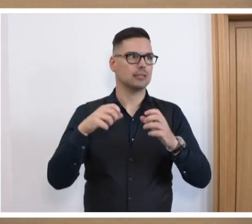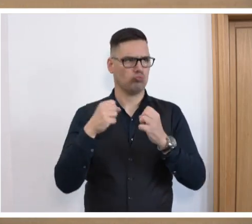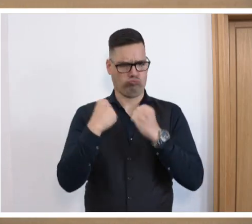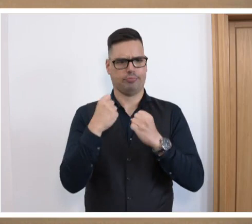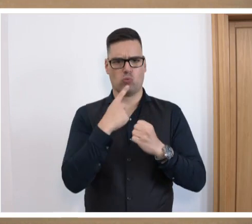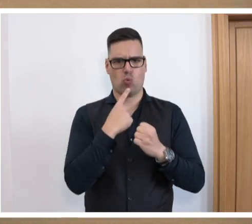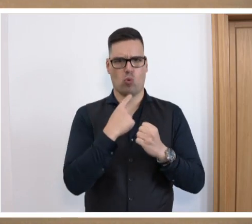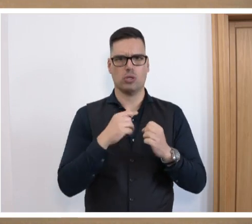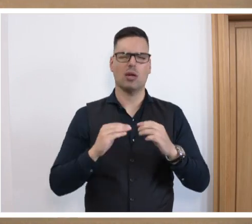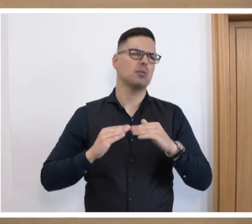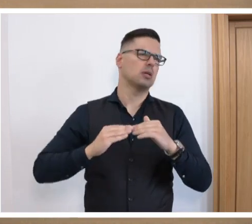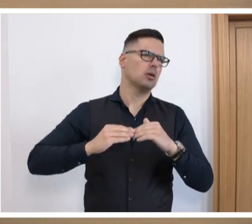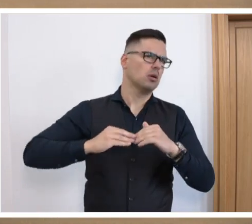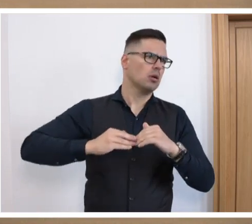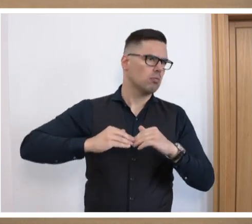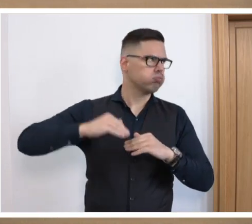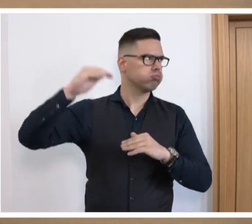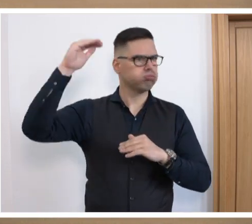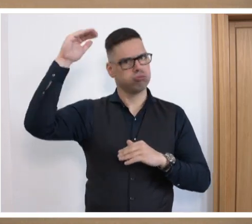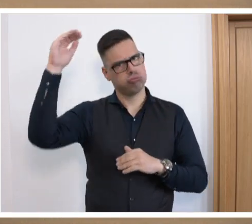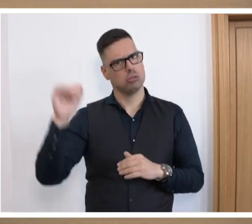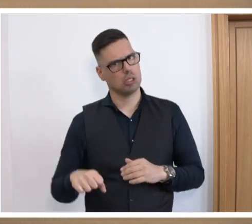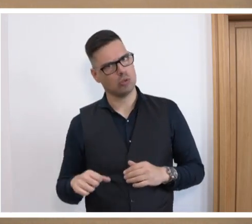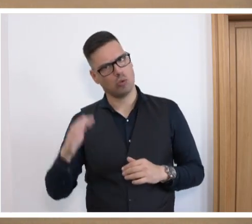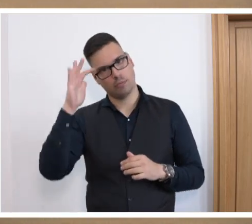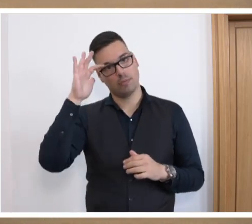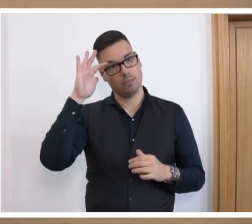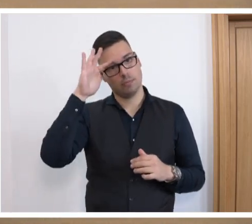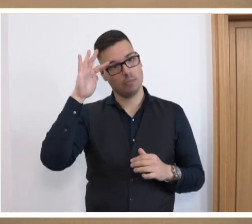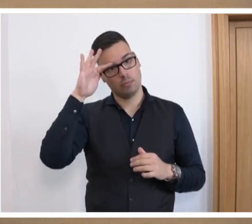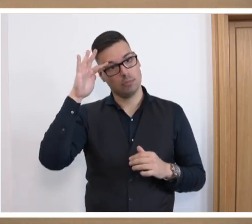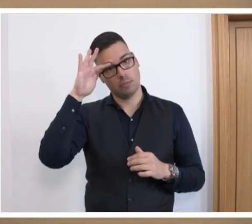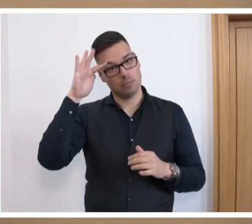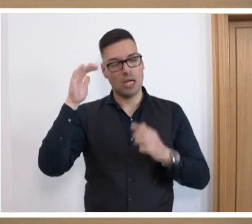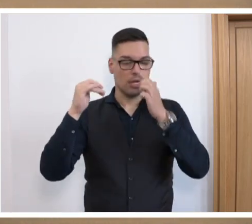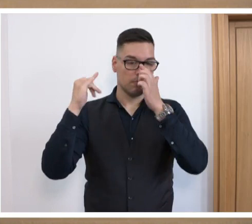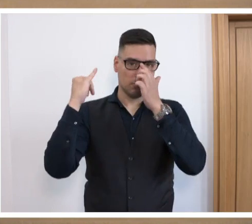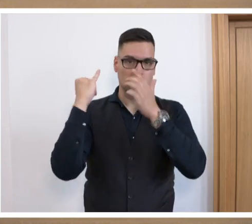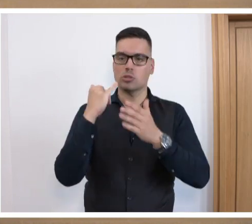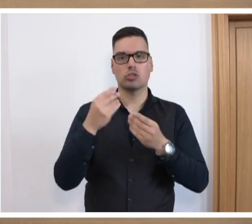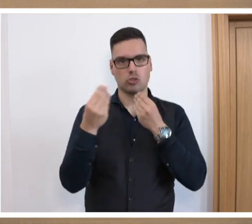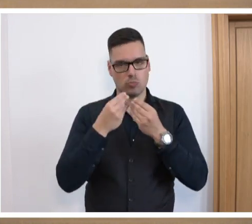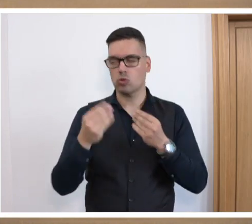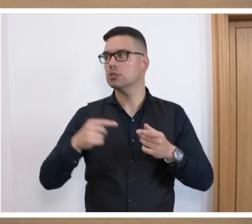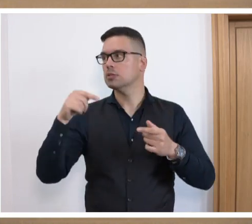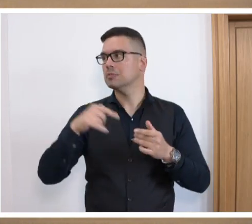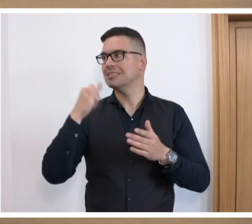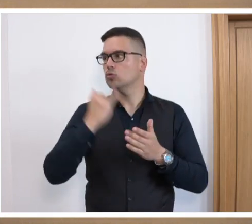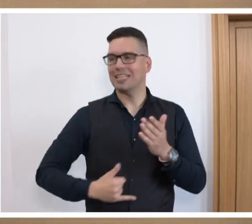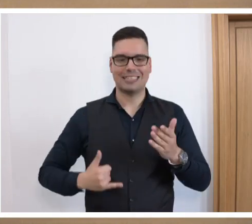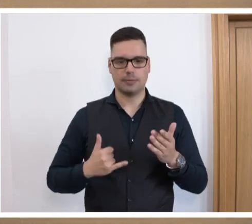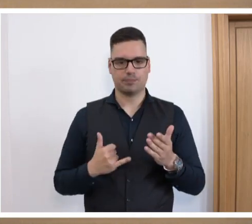eine Menge Luft nach oben. Im Diskussionsentwurf, will ich an der Stelle auch noch kurz gesagt haben, haben wir ja noch nicht drüber gesprochen, war bis zuletzt eine